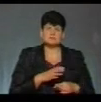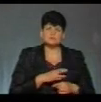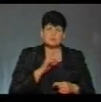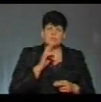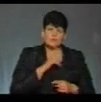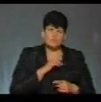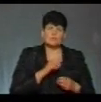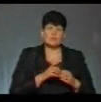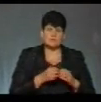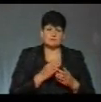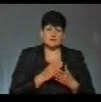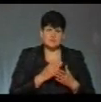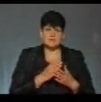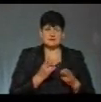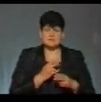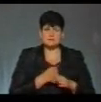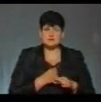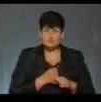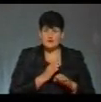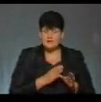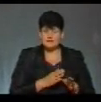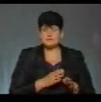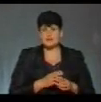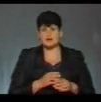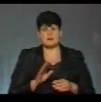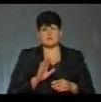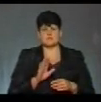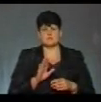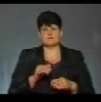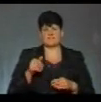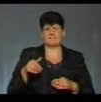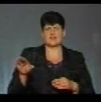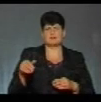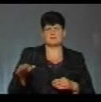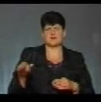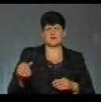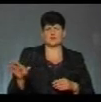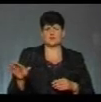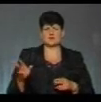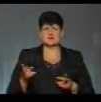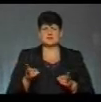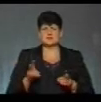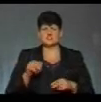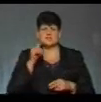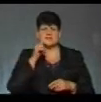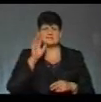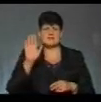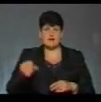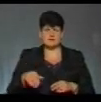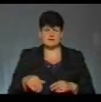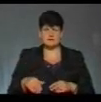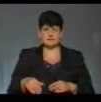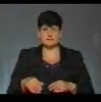є проблема, давайте над нею будемо працювати. Ані якось відмахнути її чи залишити на завтра, а завтра вона